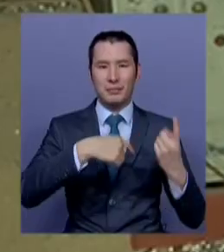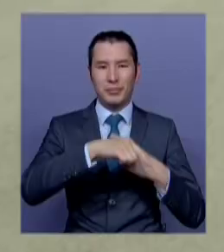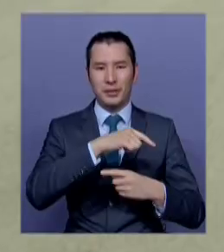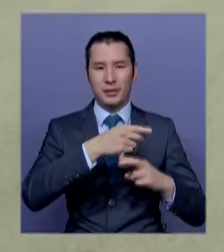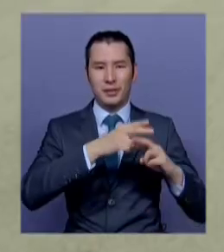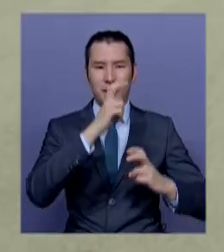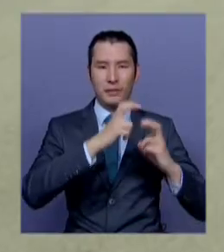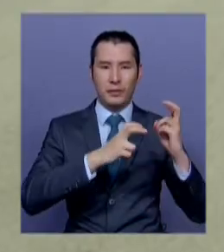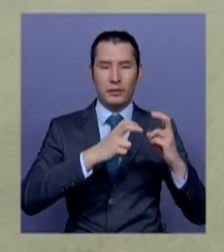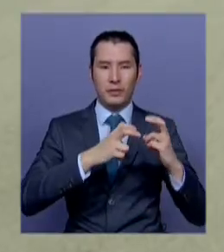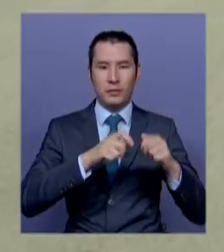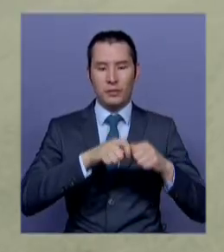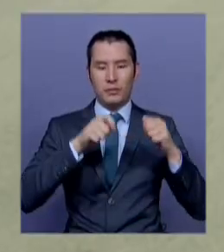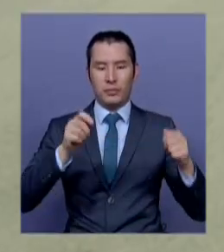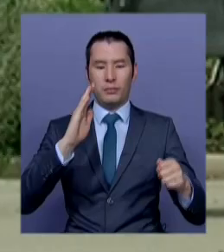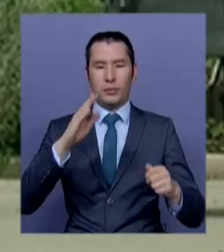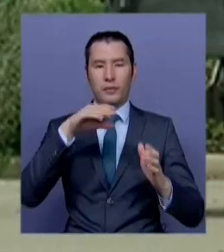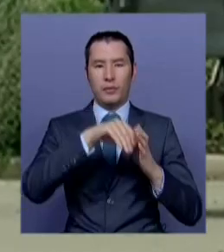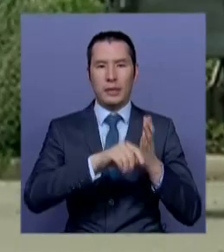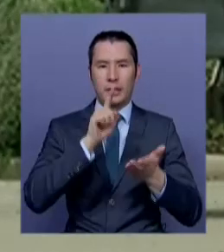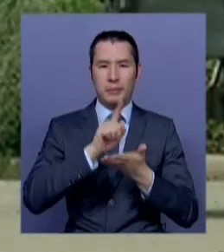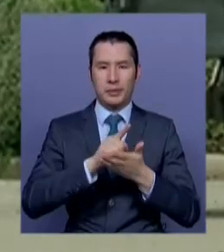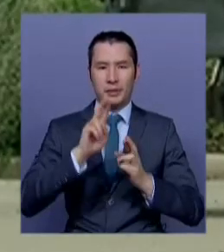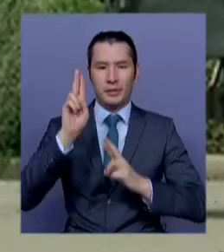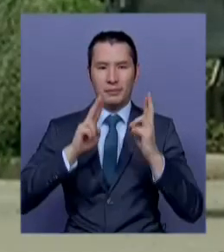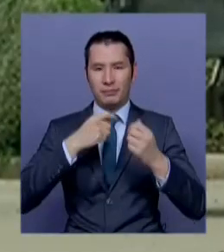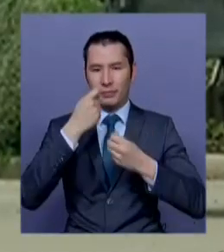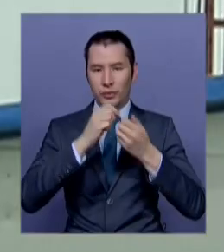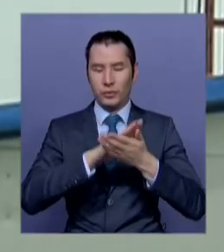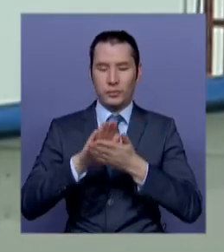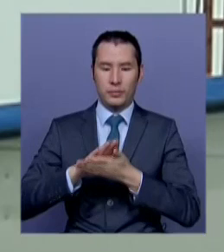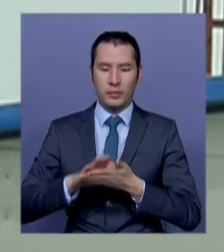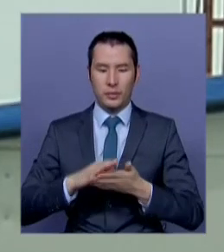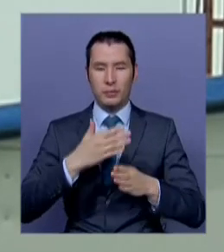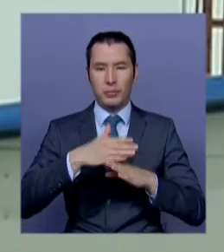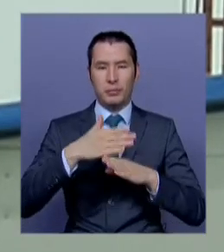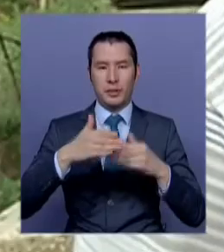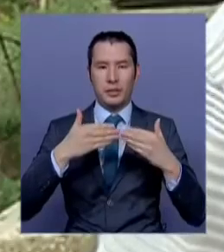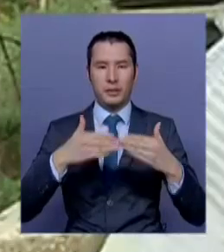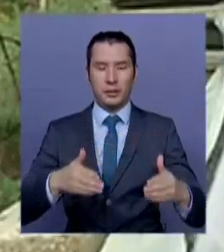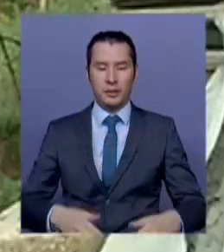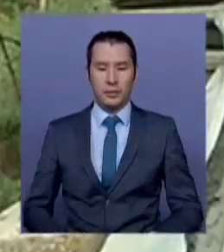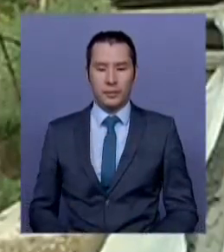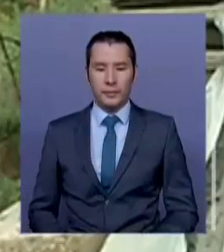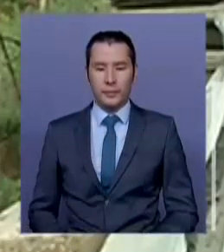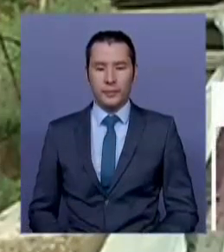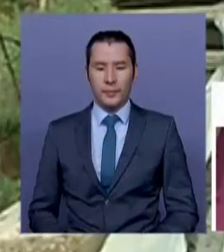ашылуда. Соның ішінде осы жылы іске қосылатын мекемелердің құрылысы да біртіндеп салынып жатыр.